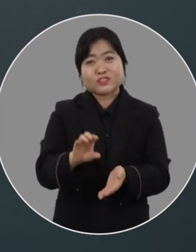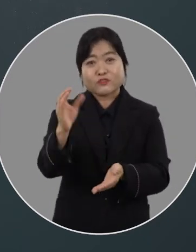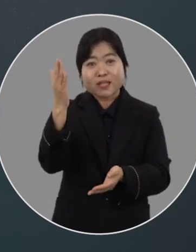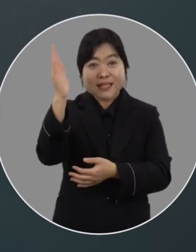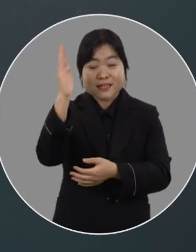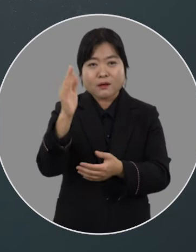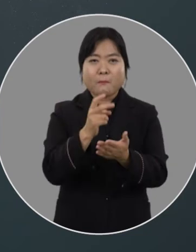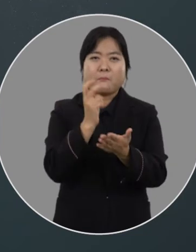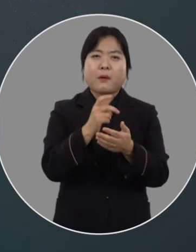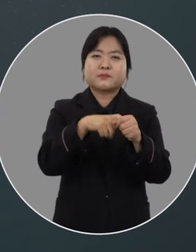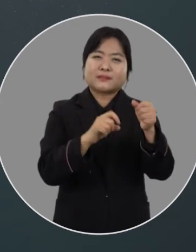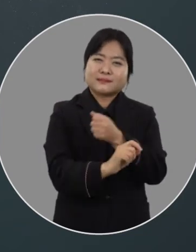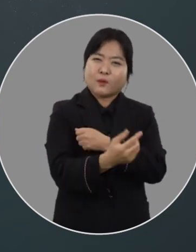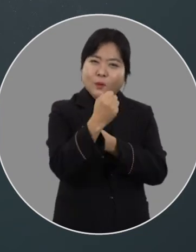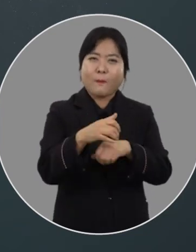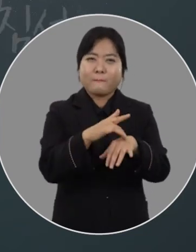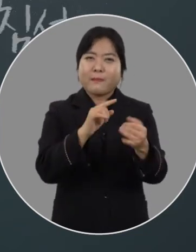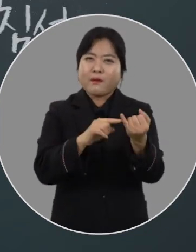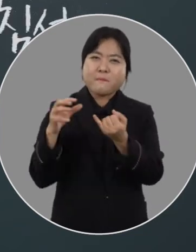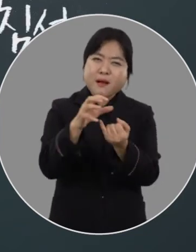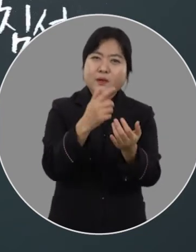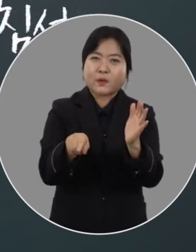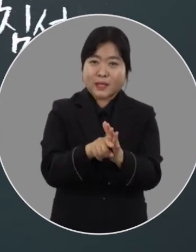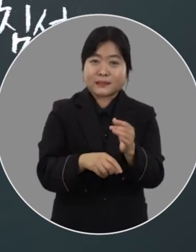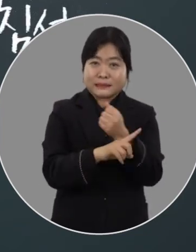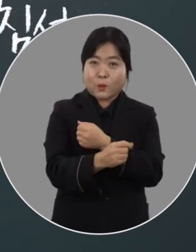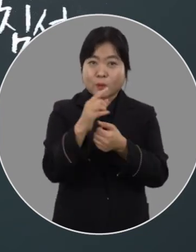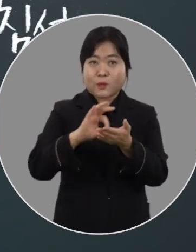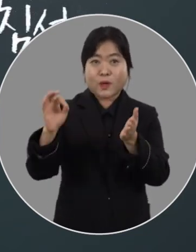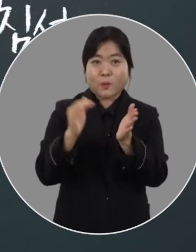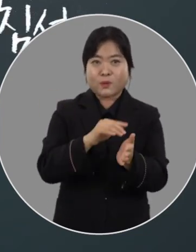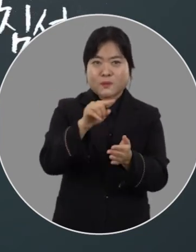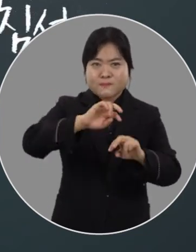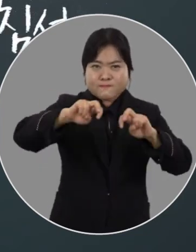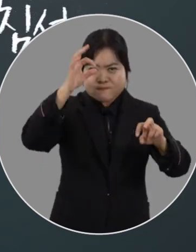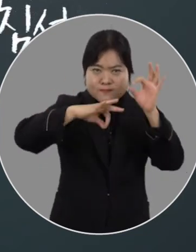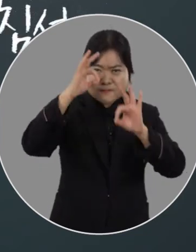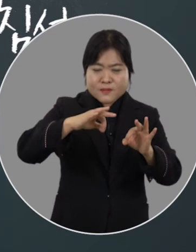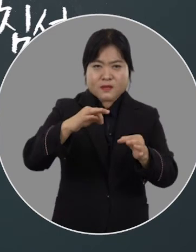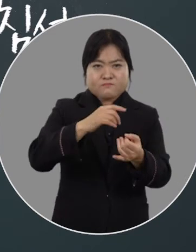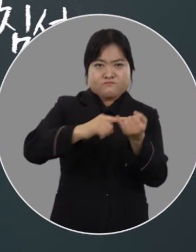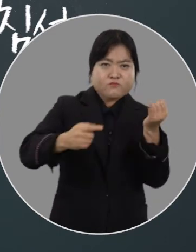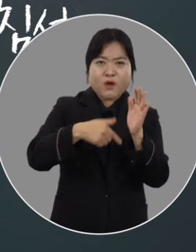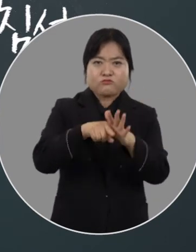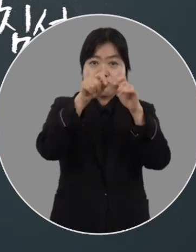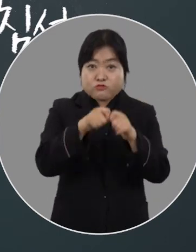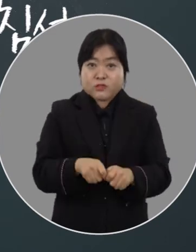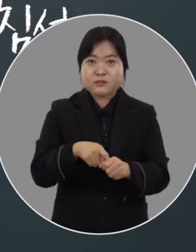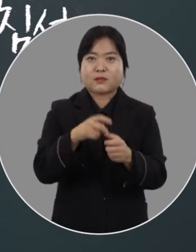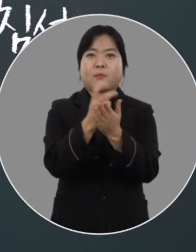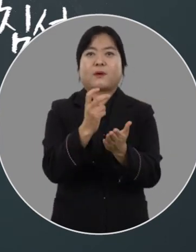마녀를 박해하기 위한 근거로 사용했고요. 이것을 색출하고 제거하기 위한 구체적인 지침까지